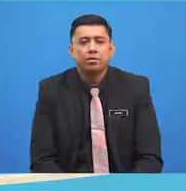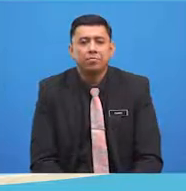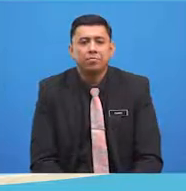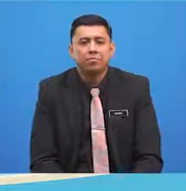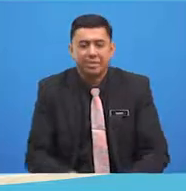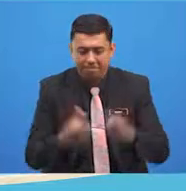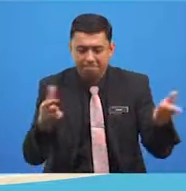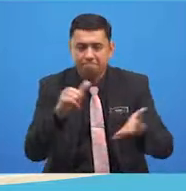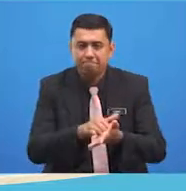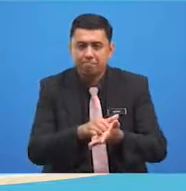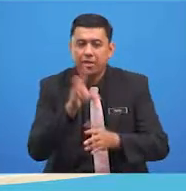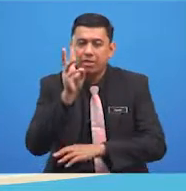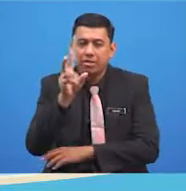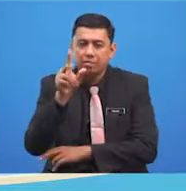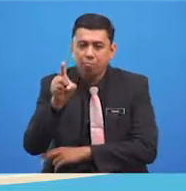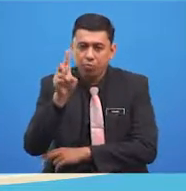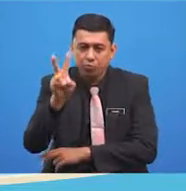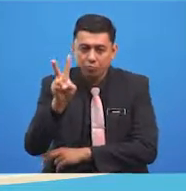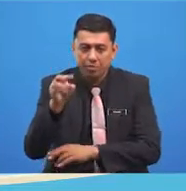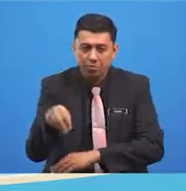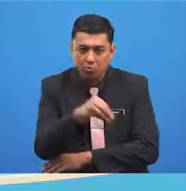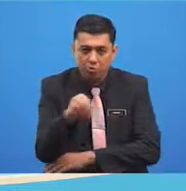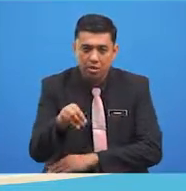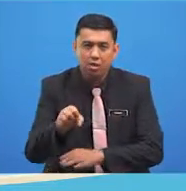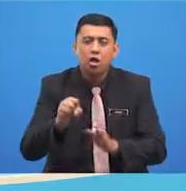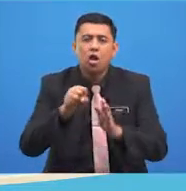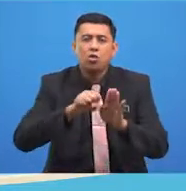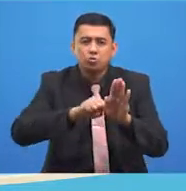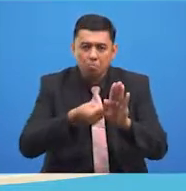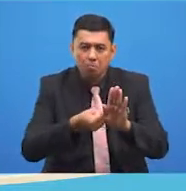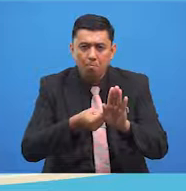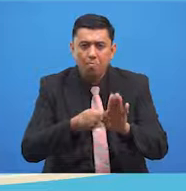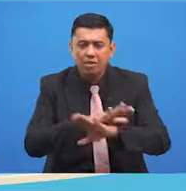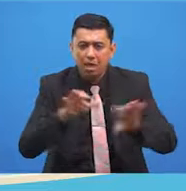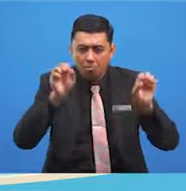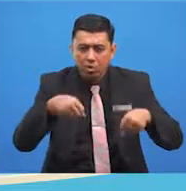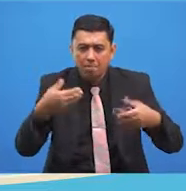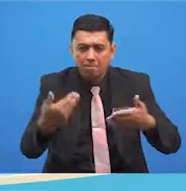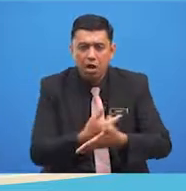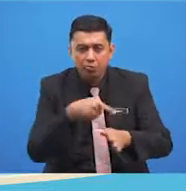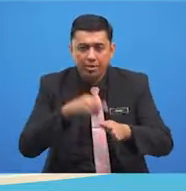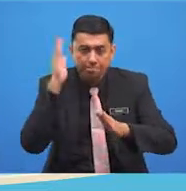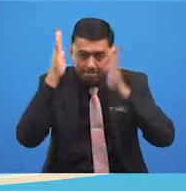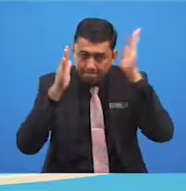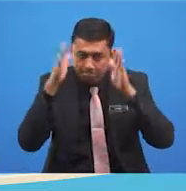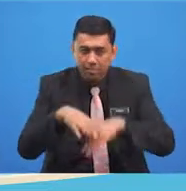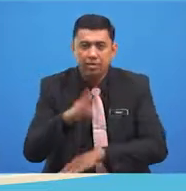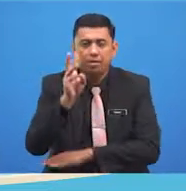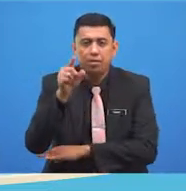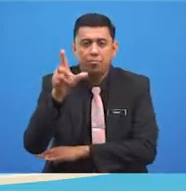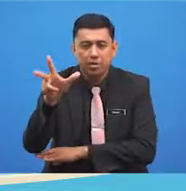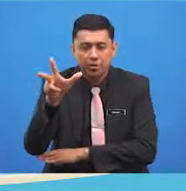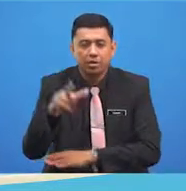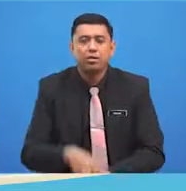dipelajari subtopik 6.2 Taburan Sumber Tidak Boleh Baharu di Malaysia dan subtopik